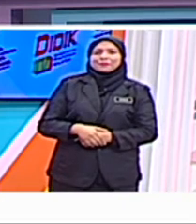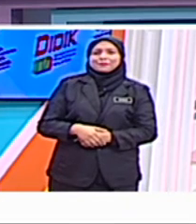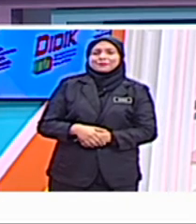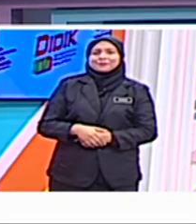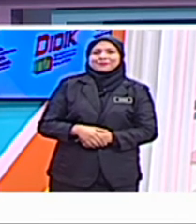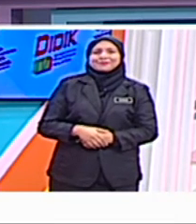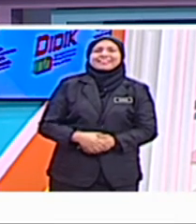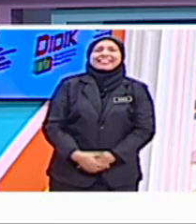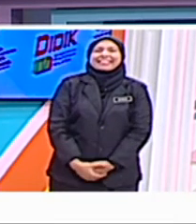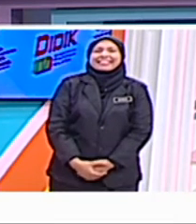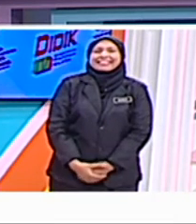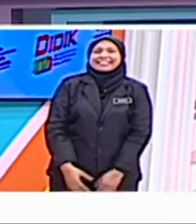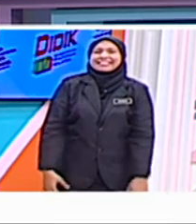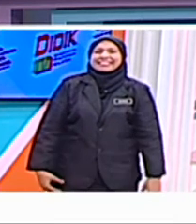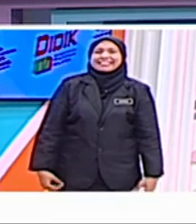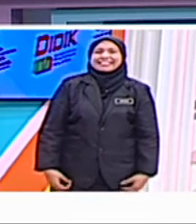Ya.